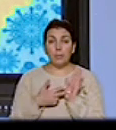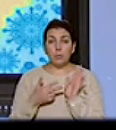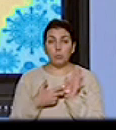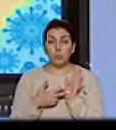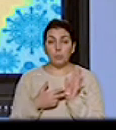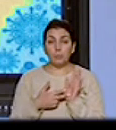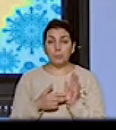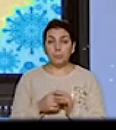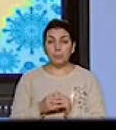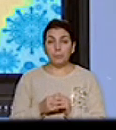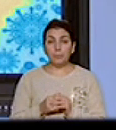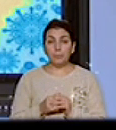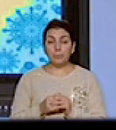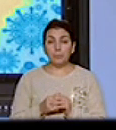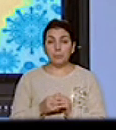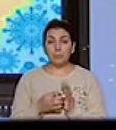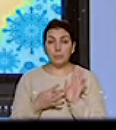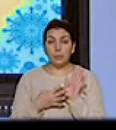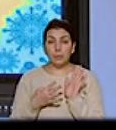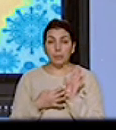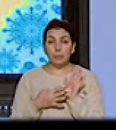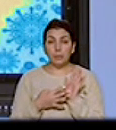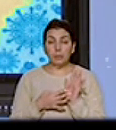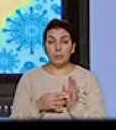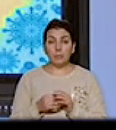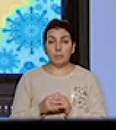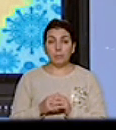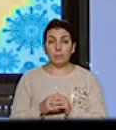восьмом, на девятый,